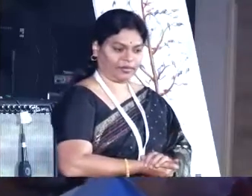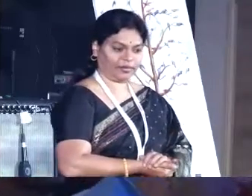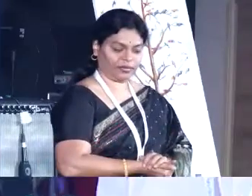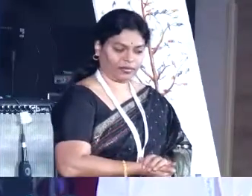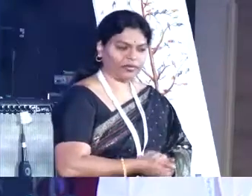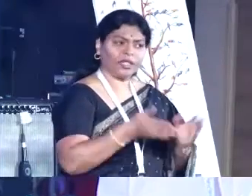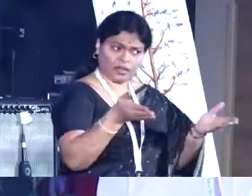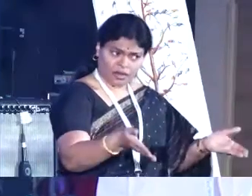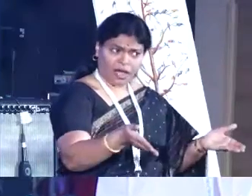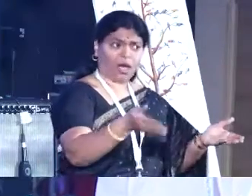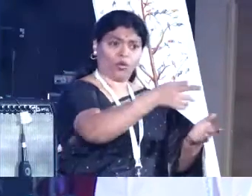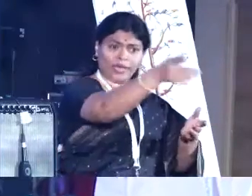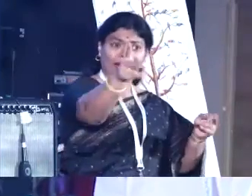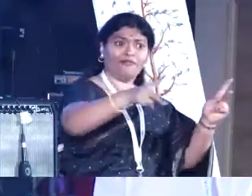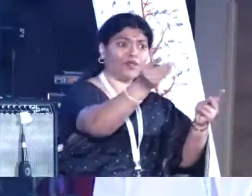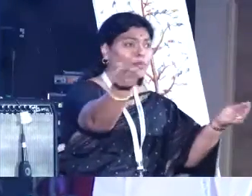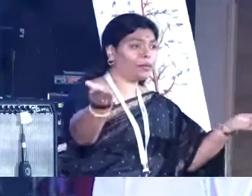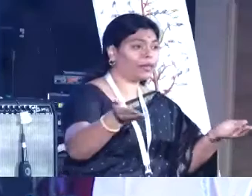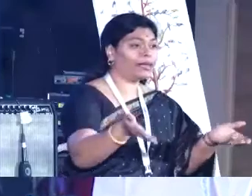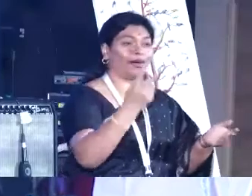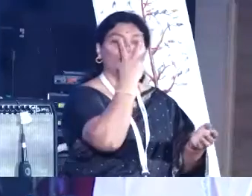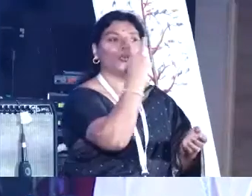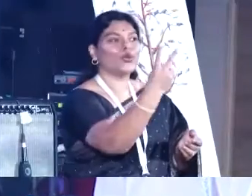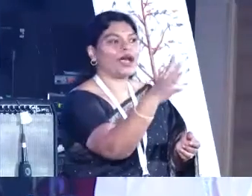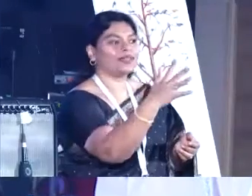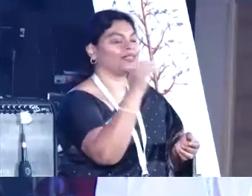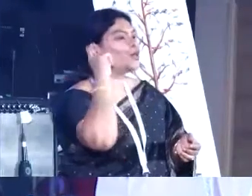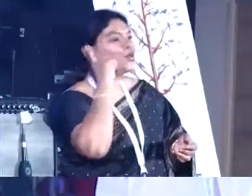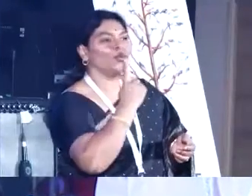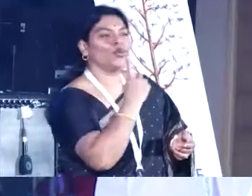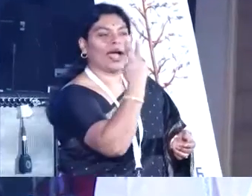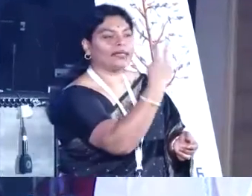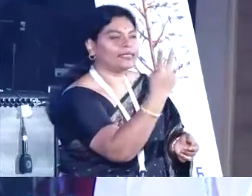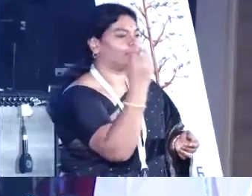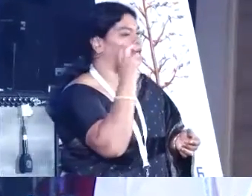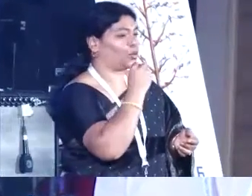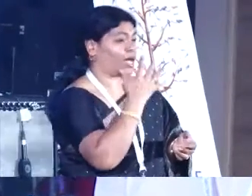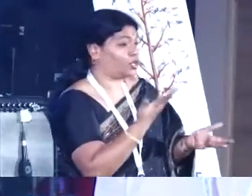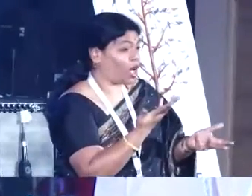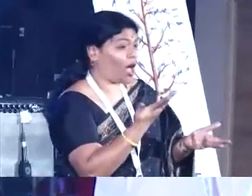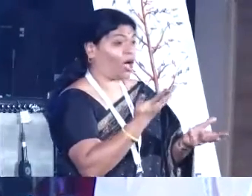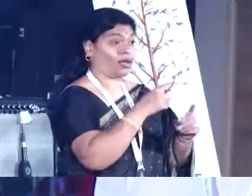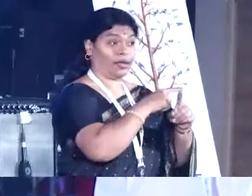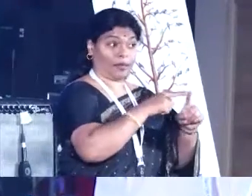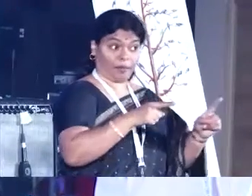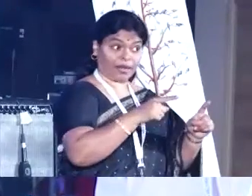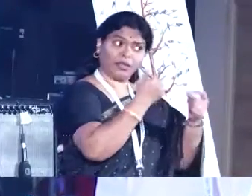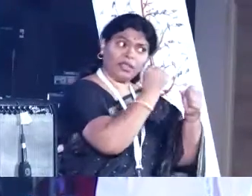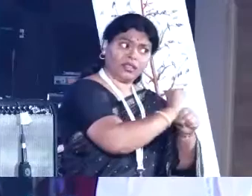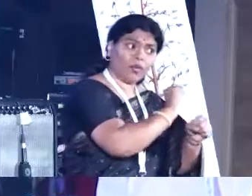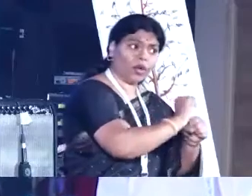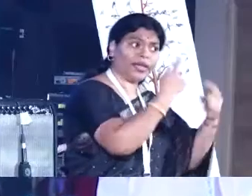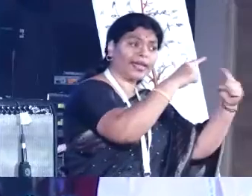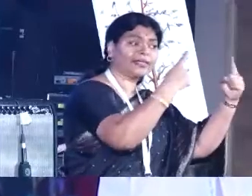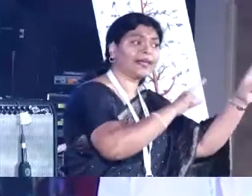यहाँ बस ऐसे लोग भी हैं जो देख नहीं सकते, सुन नहीं सकते, बोल नहीं सकते, लेकिन अपनी काबिलियत के माध्यम से